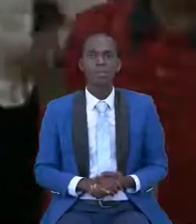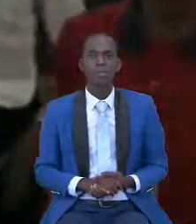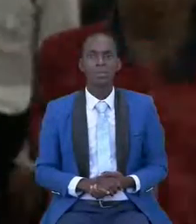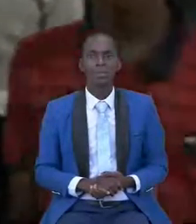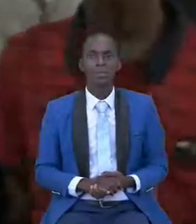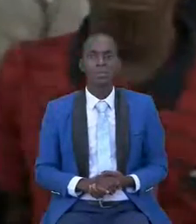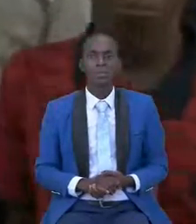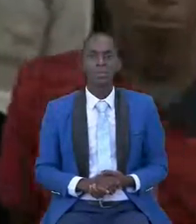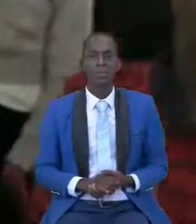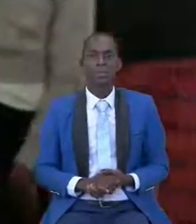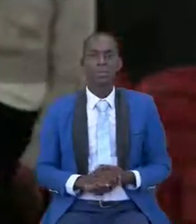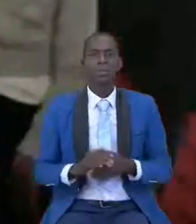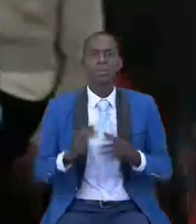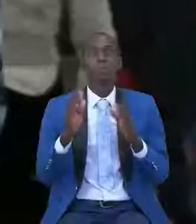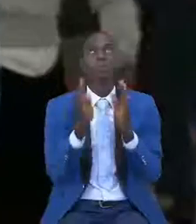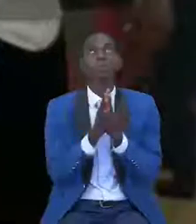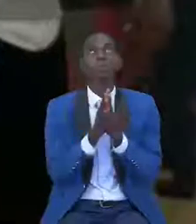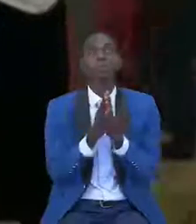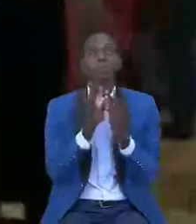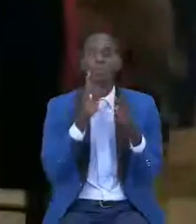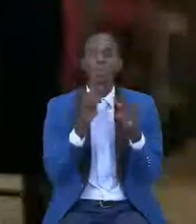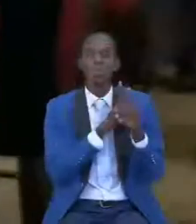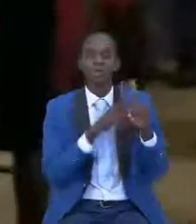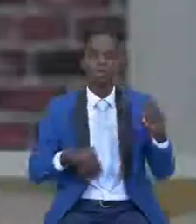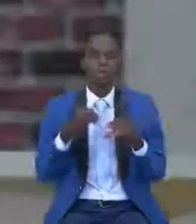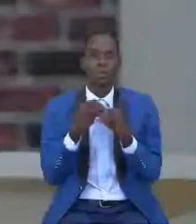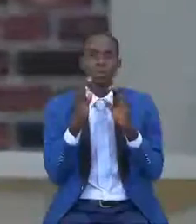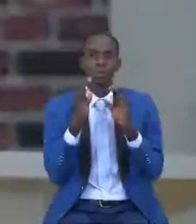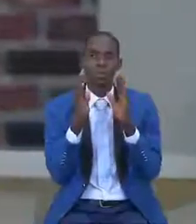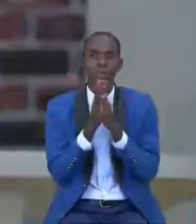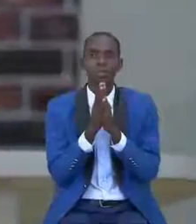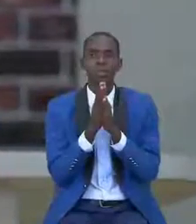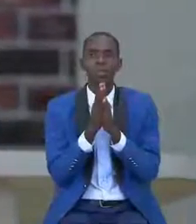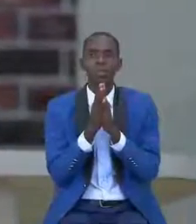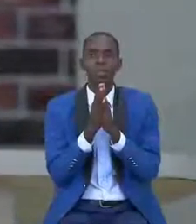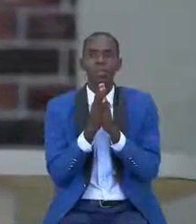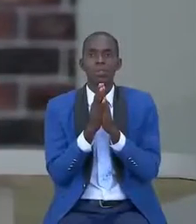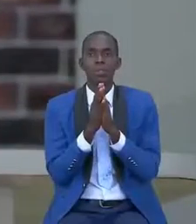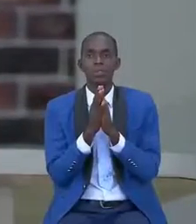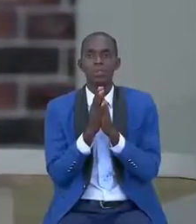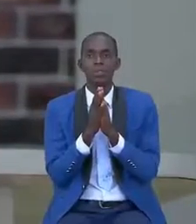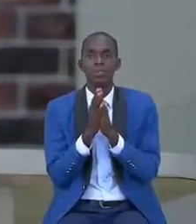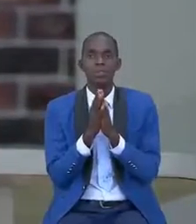Élève la voix à Dieu dans la prière. Le Seigneur nous a